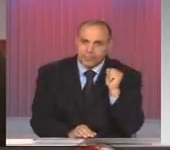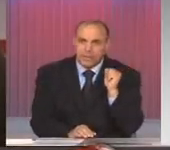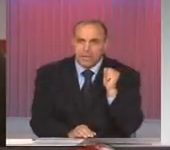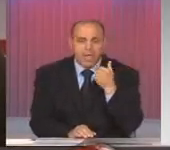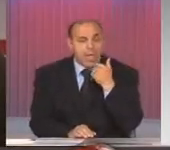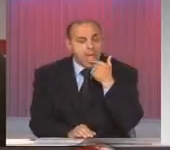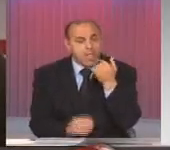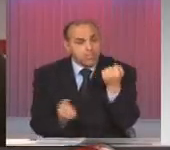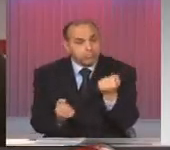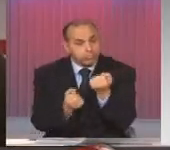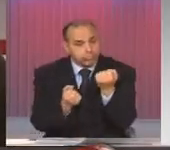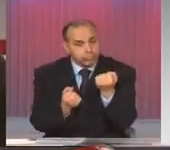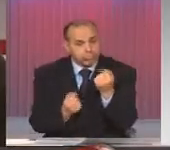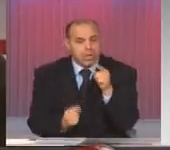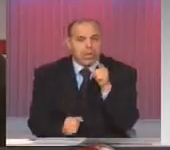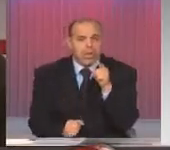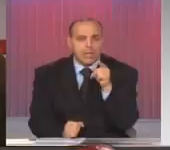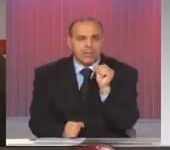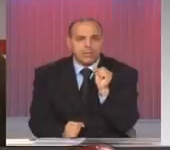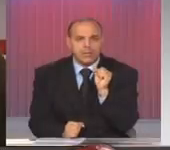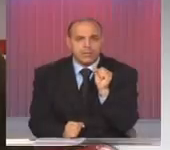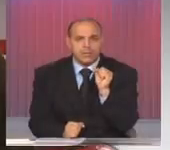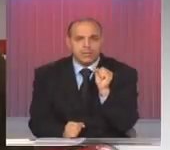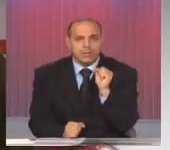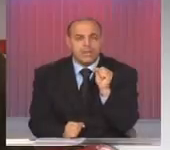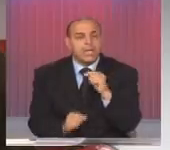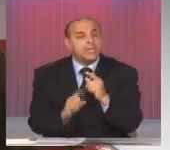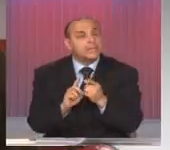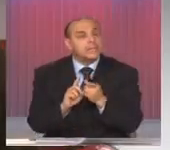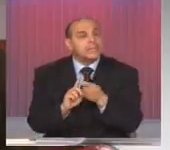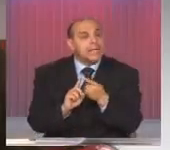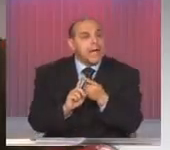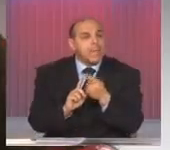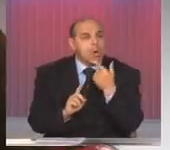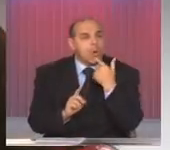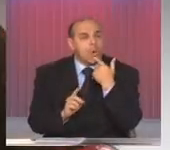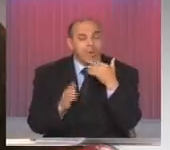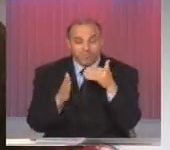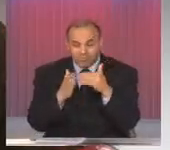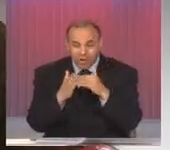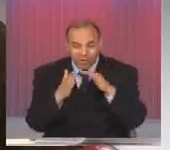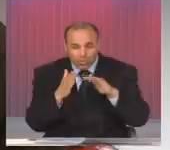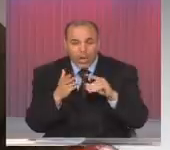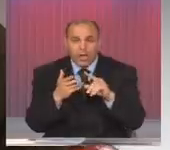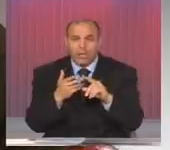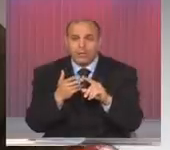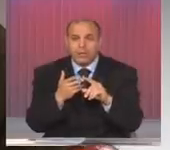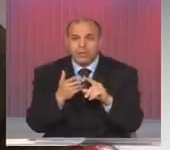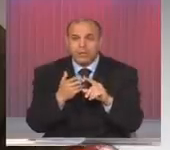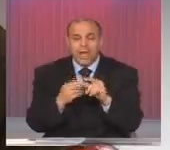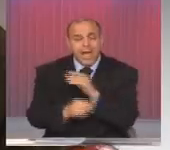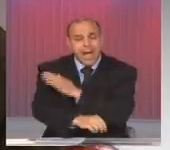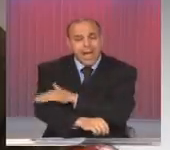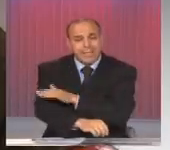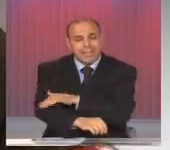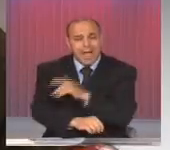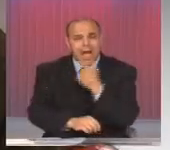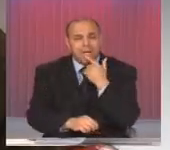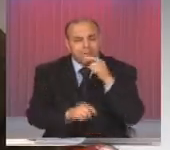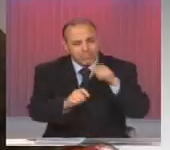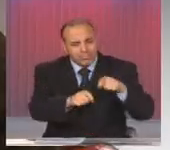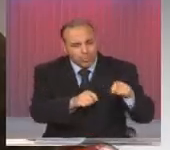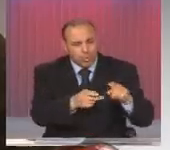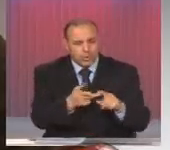ونعتبر الحركات هذه المسحوقة اللي ما اليوم ما تمتعتش بالحد الأدنى مثل عمال المناولة، عمال